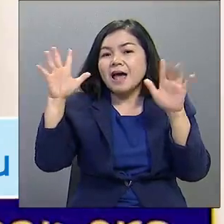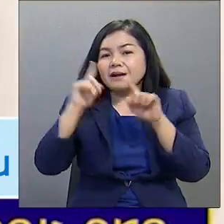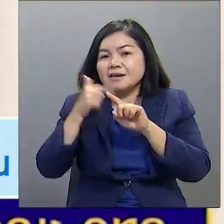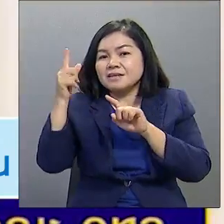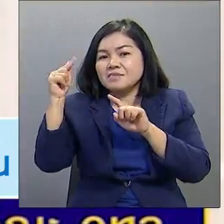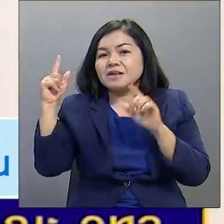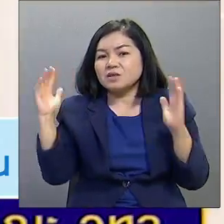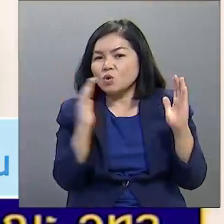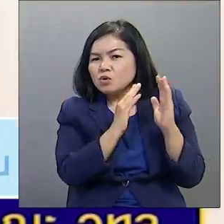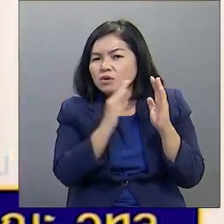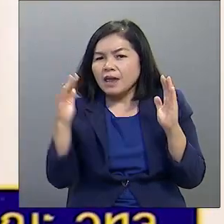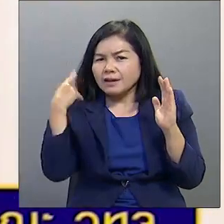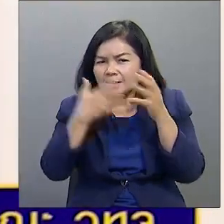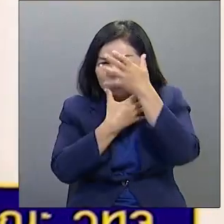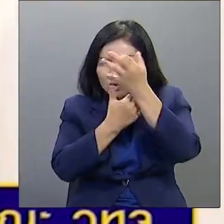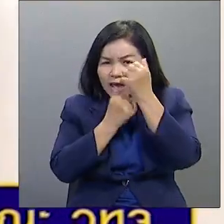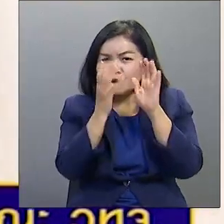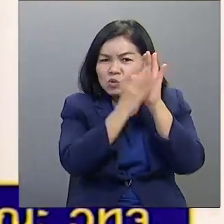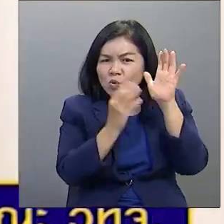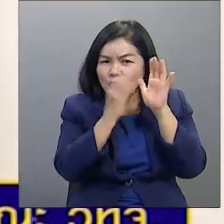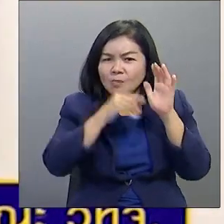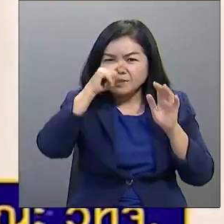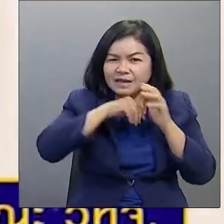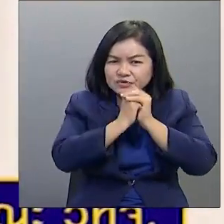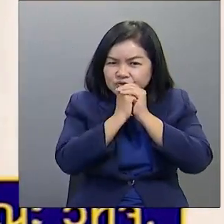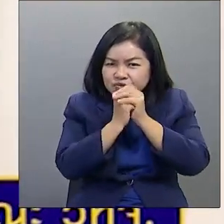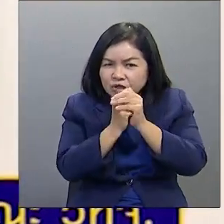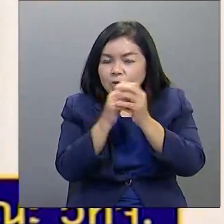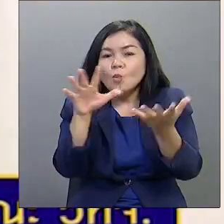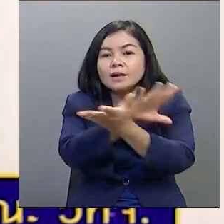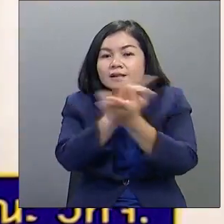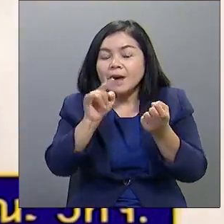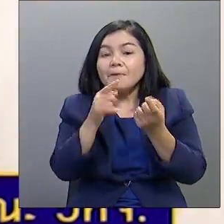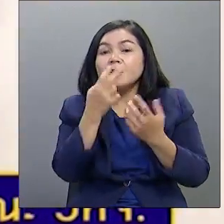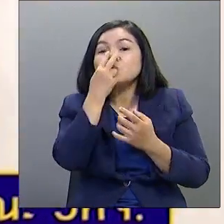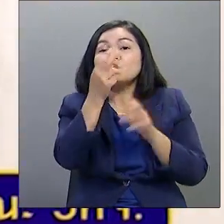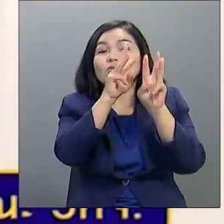คะหากว่าคุณผู้ชมท่านใดที่สนใจค่ะสามารถเข้าไปดูรายละเอียดได้ที่เว็บไซต์